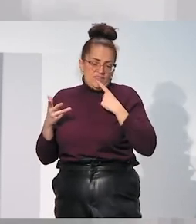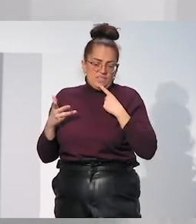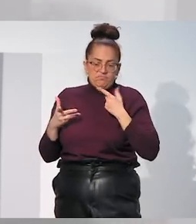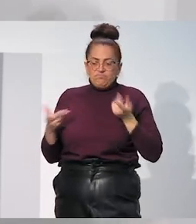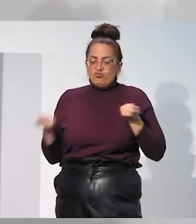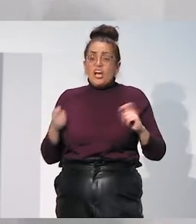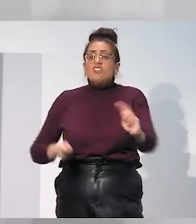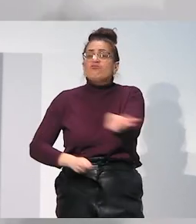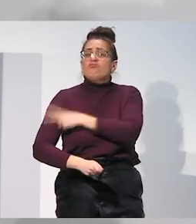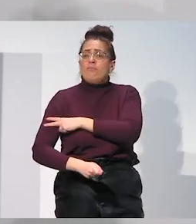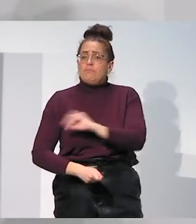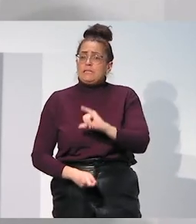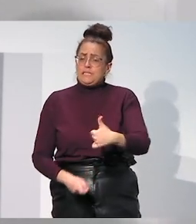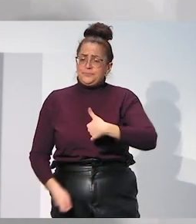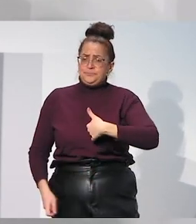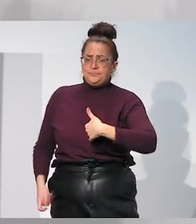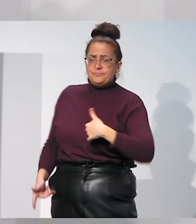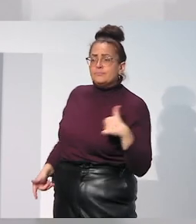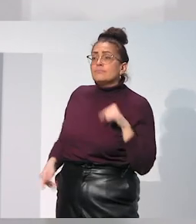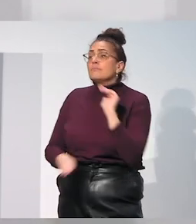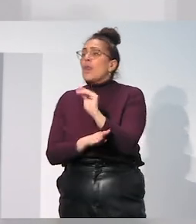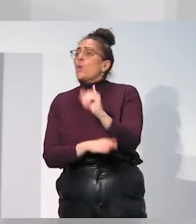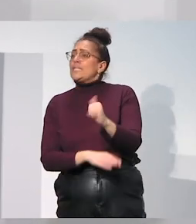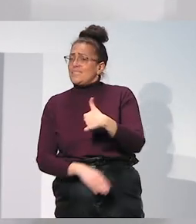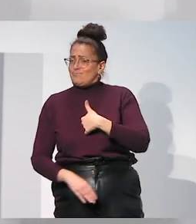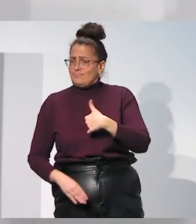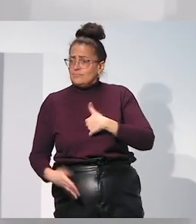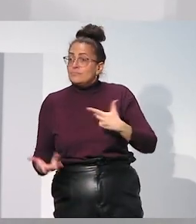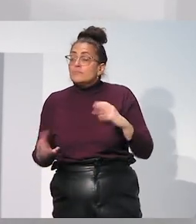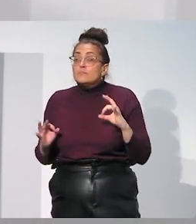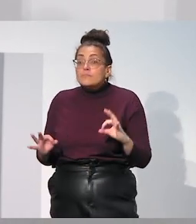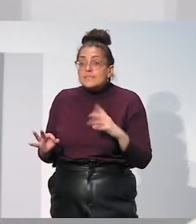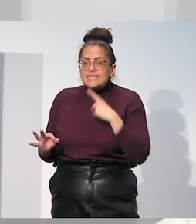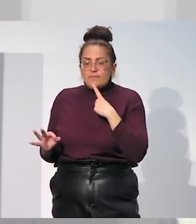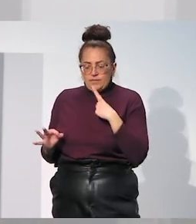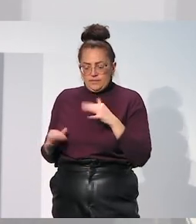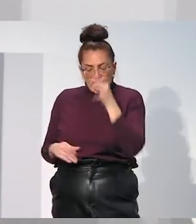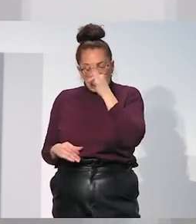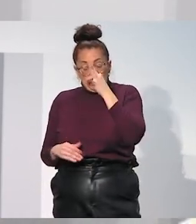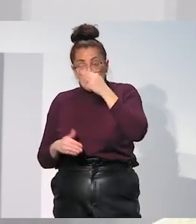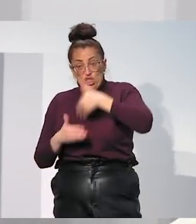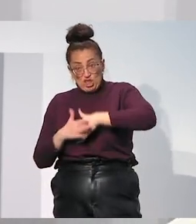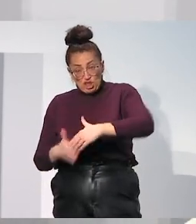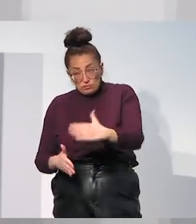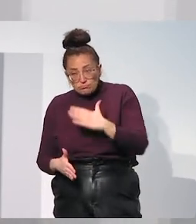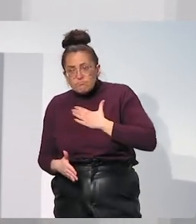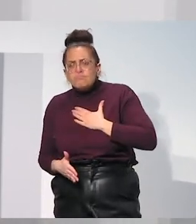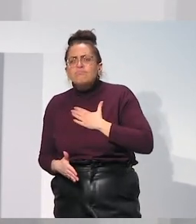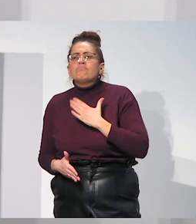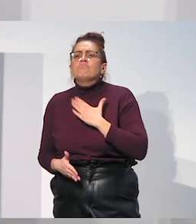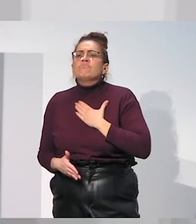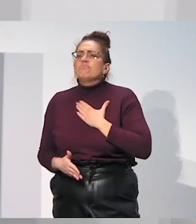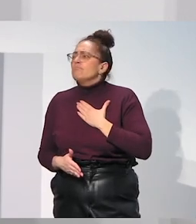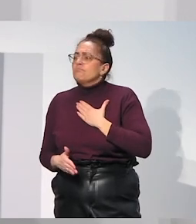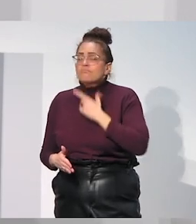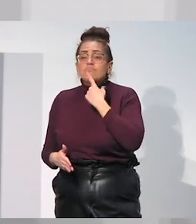Et c'est lui qui serait dans le cadre, hein, de leur propre ferme, puisque cette femme qu'il épouse au